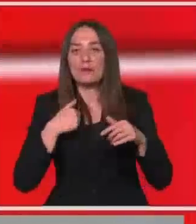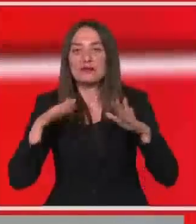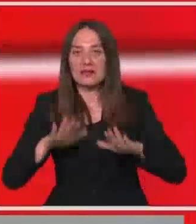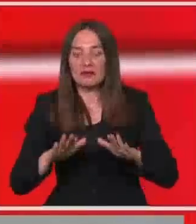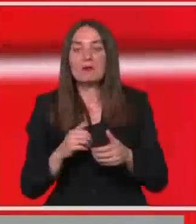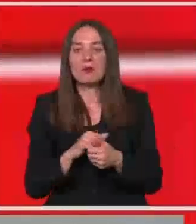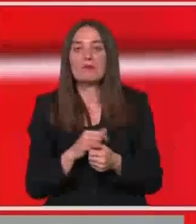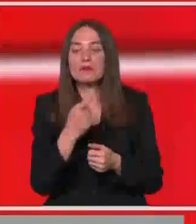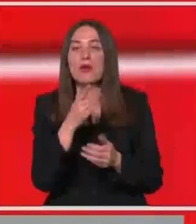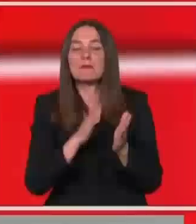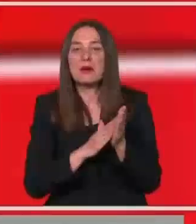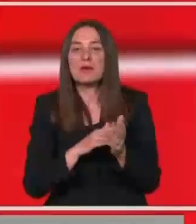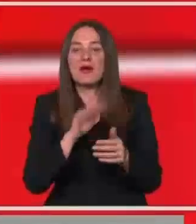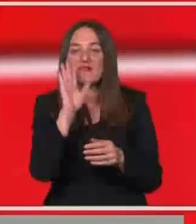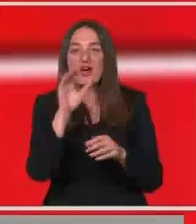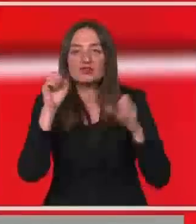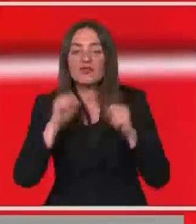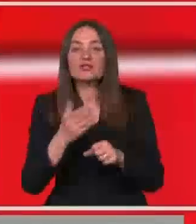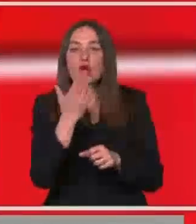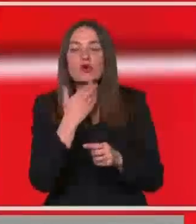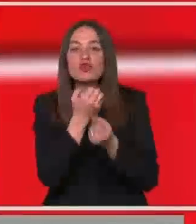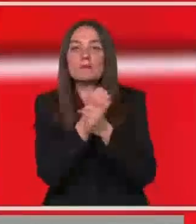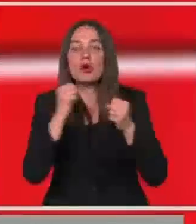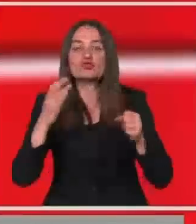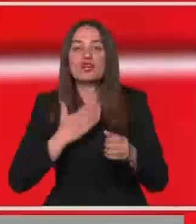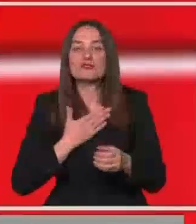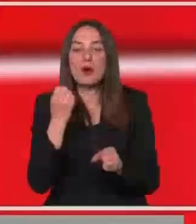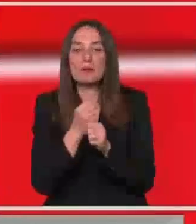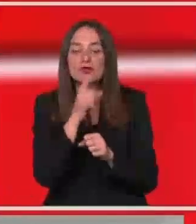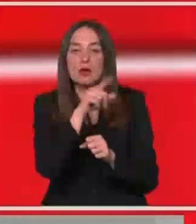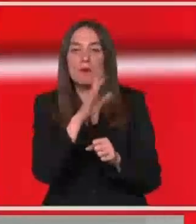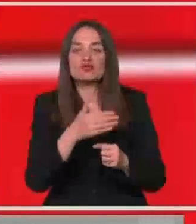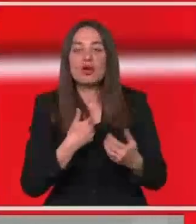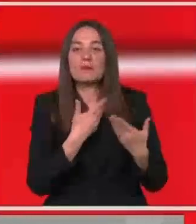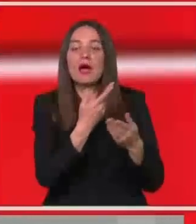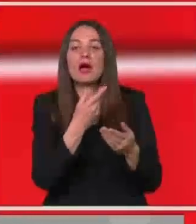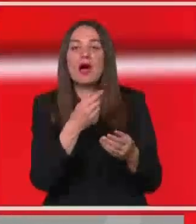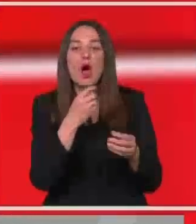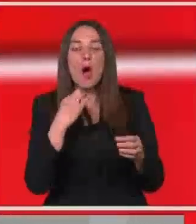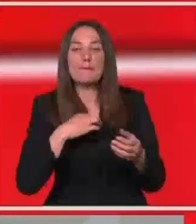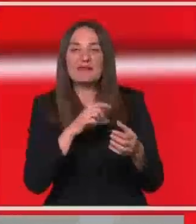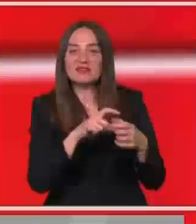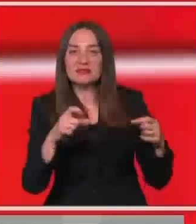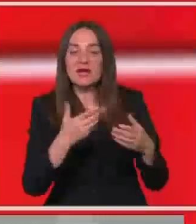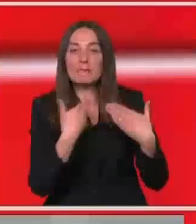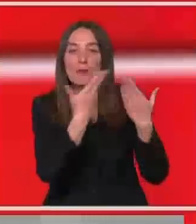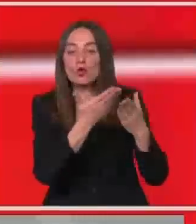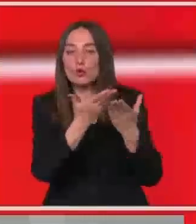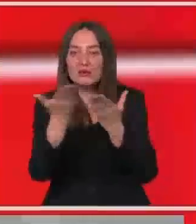i recimo da vaš vlasnik hoće da proširi svoje poslovanje, on može da izda korporativnu obveznicu da ponudi